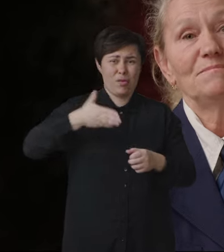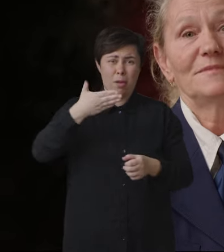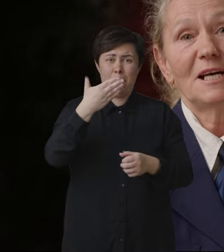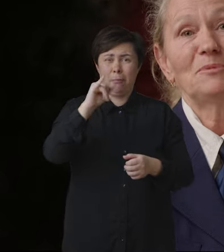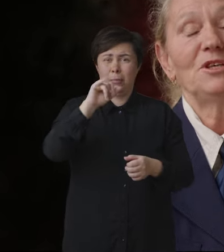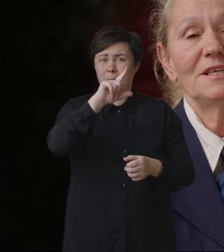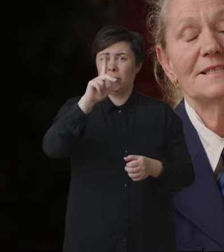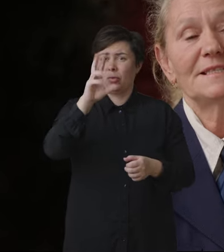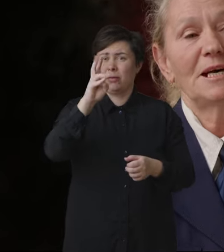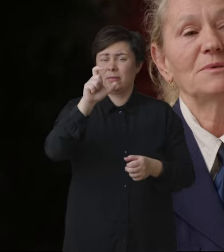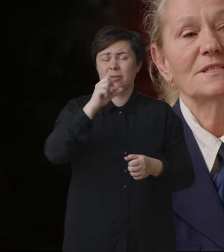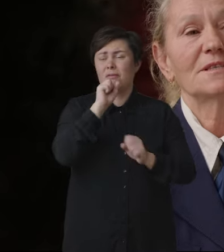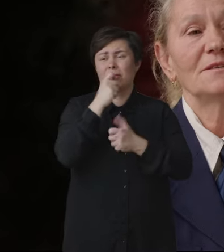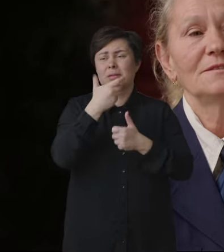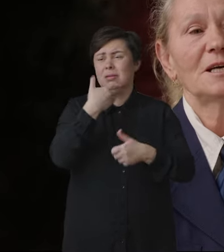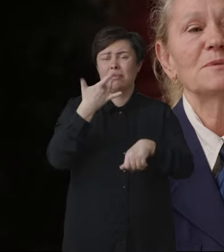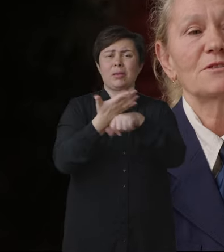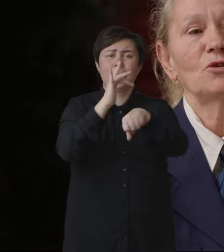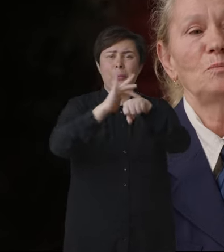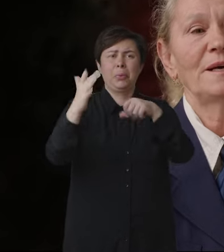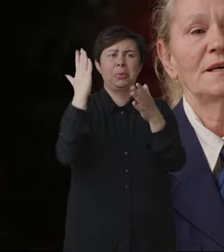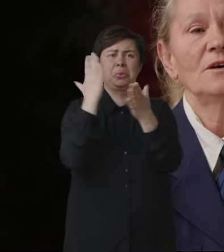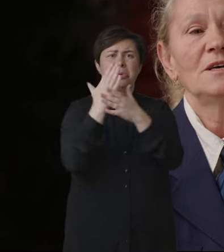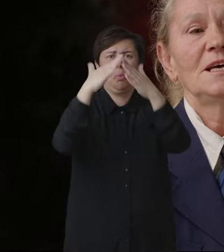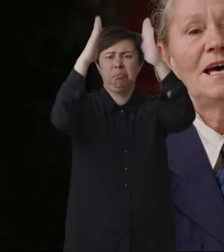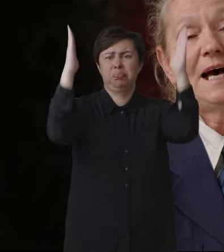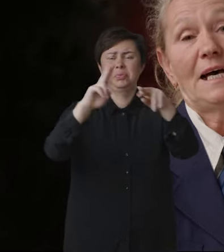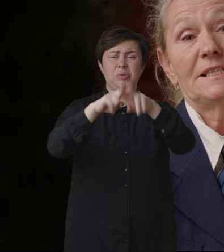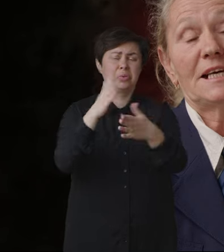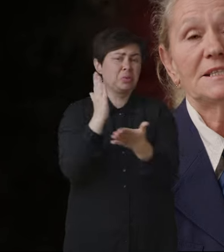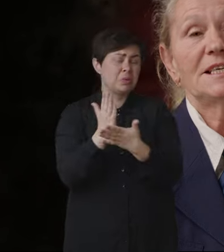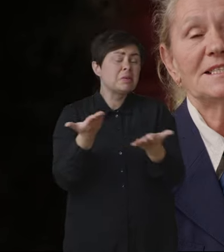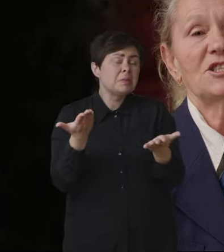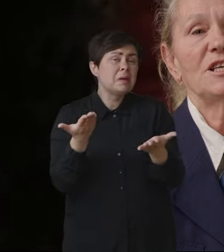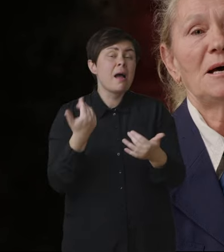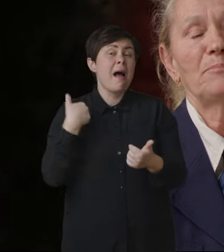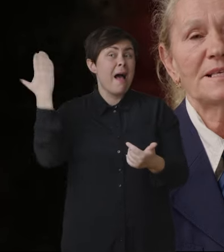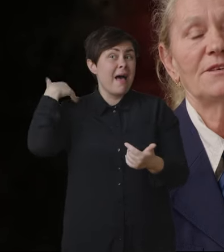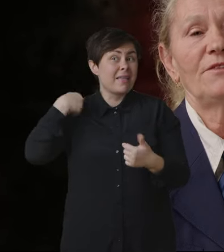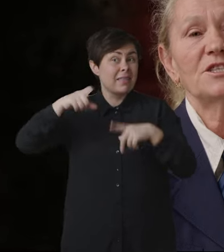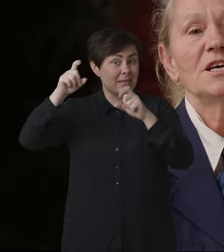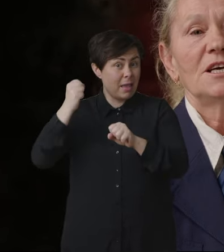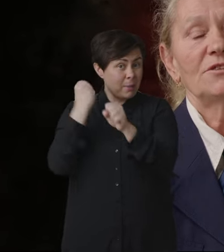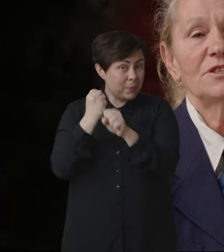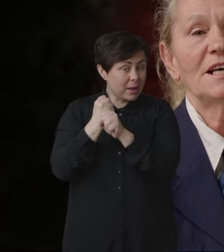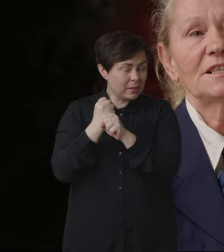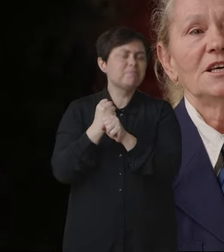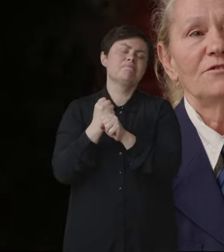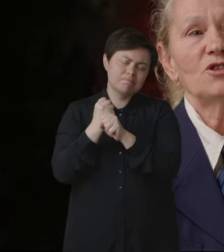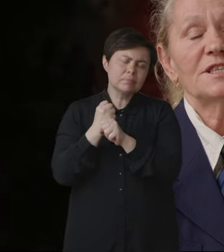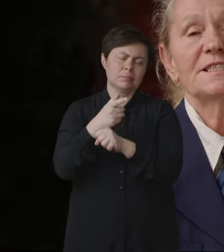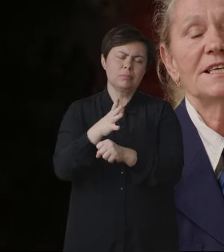ogóle jakby nie istniał, jest tylko jakby skorupa jego. A jak ja zaczynałam pracować, to